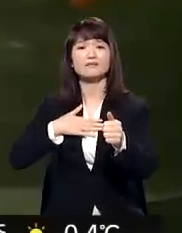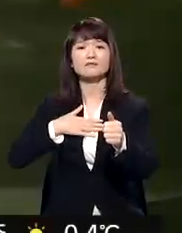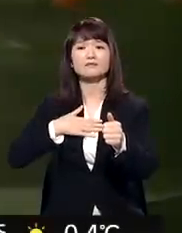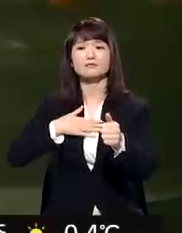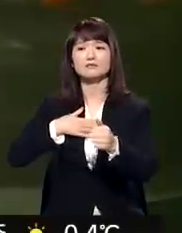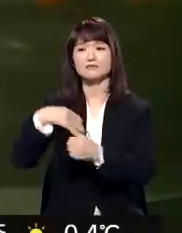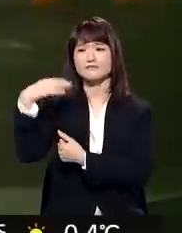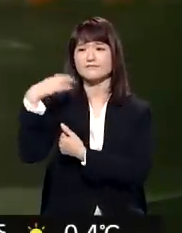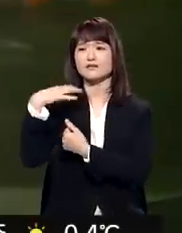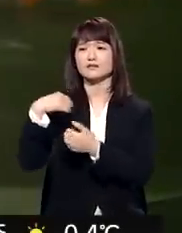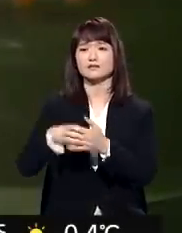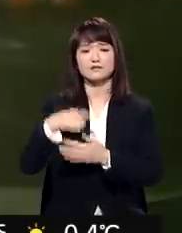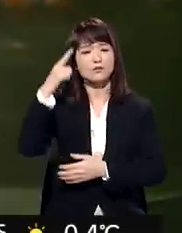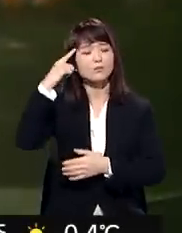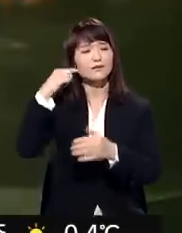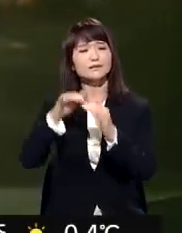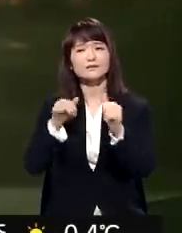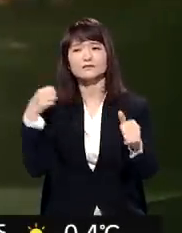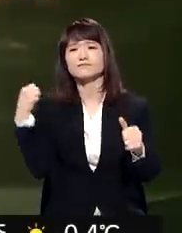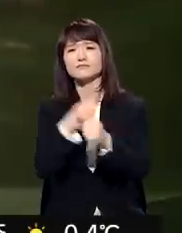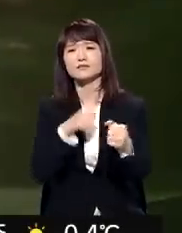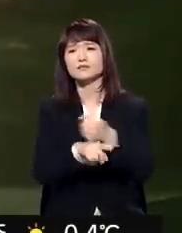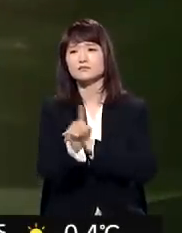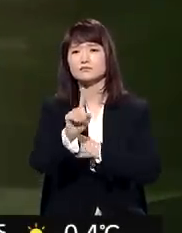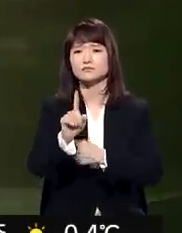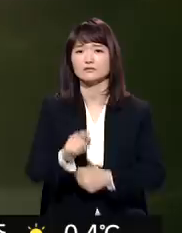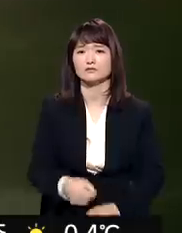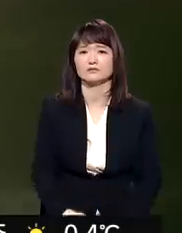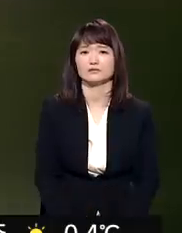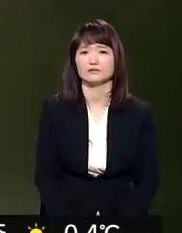뭔데 아 왜 사람을 때리고 그래요